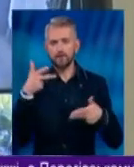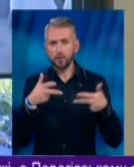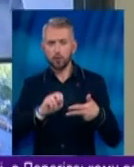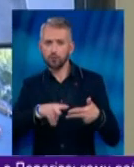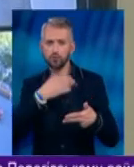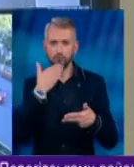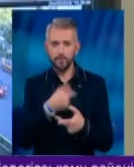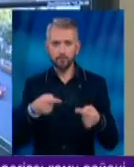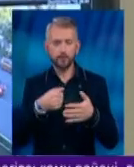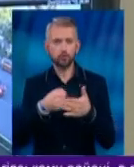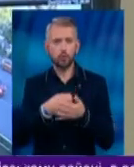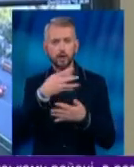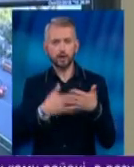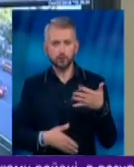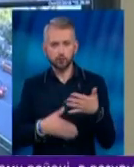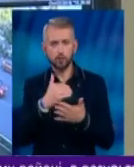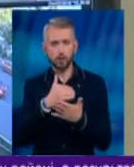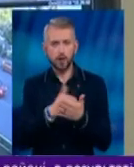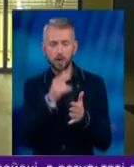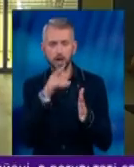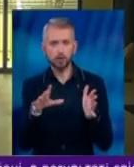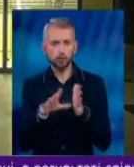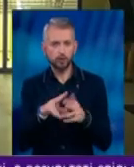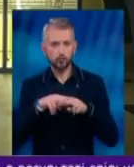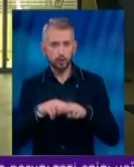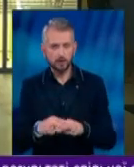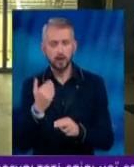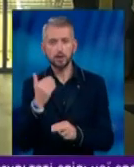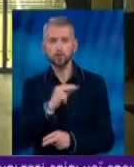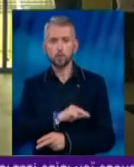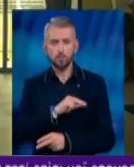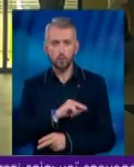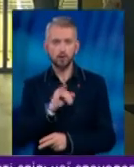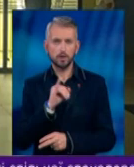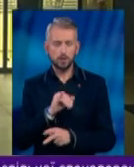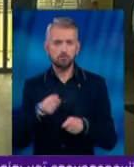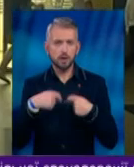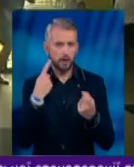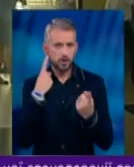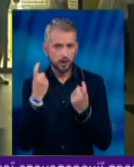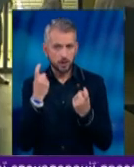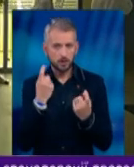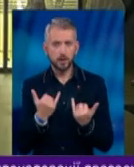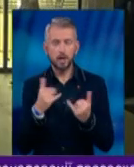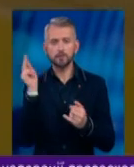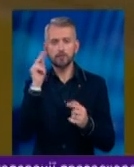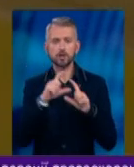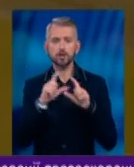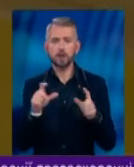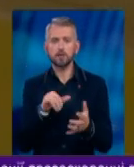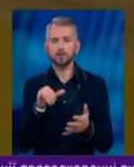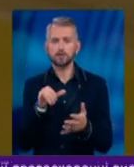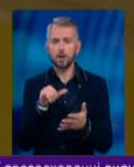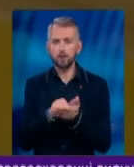відеокамер відповідно до реєстру програми «Електронна столиця», їхнє функціонування та справність передачі даних. Наразі у навчальних закладах